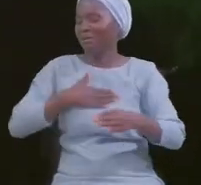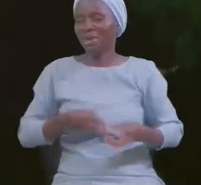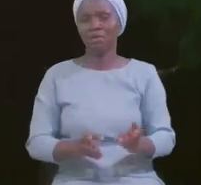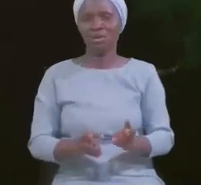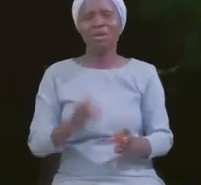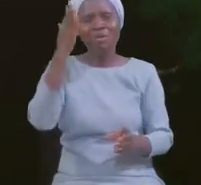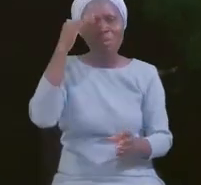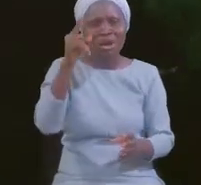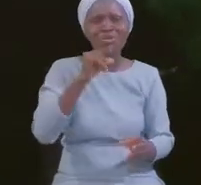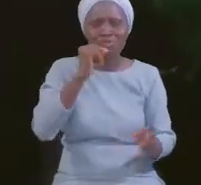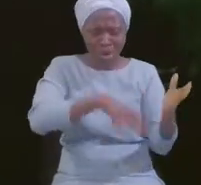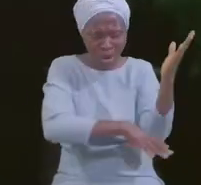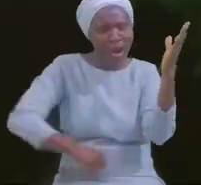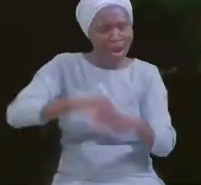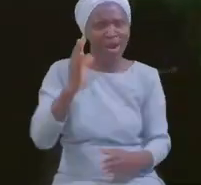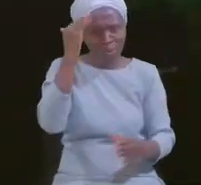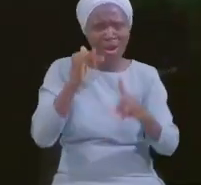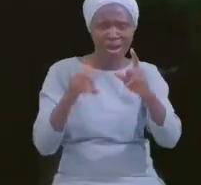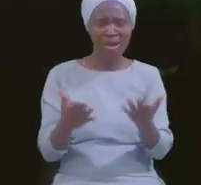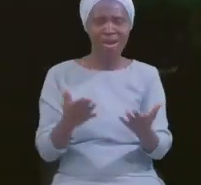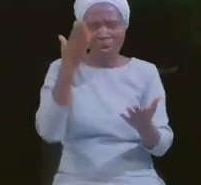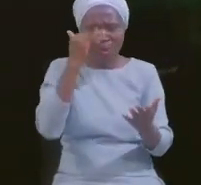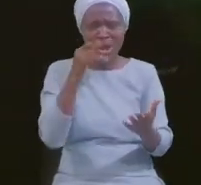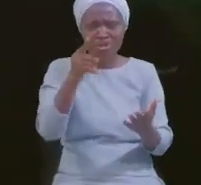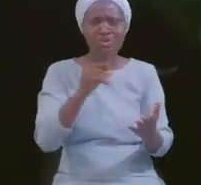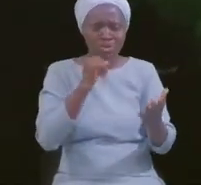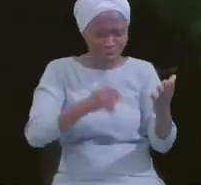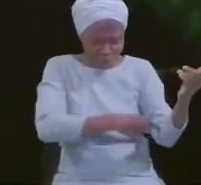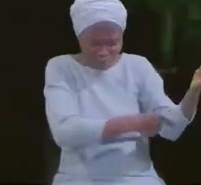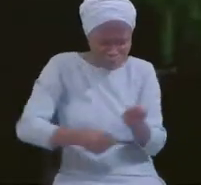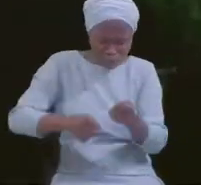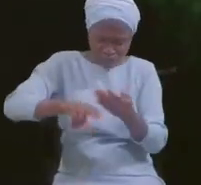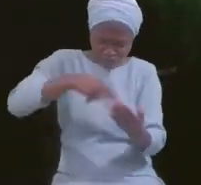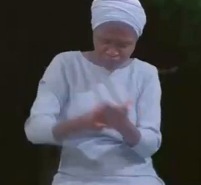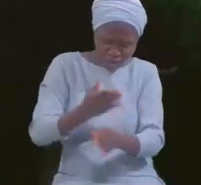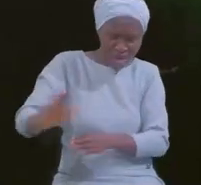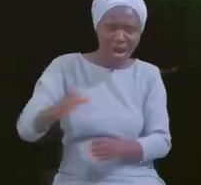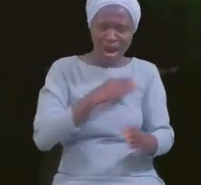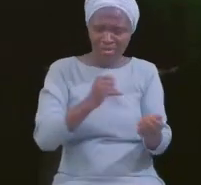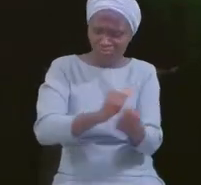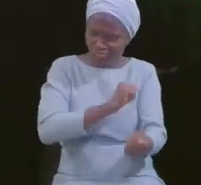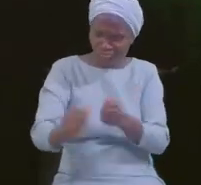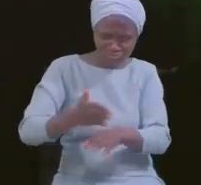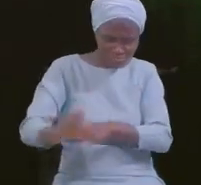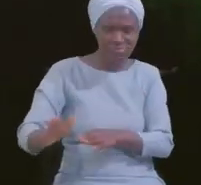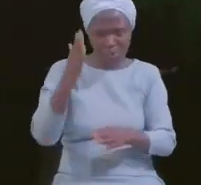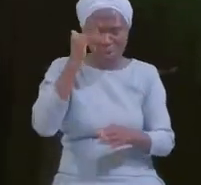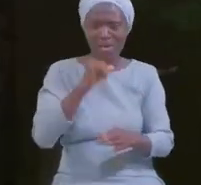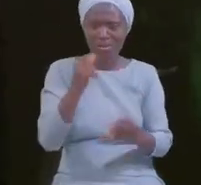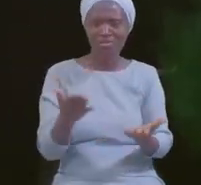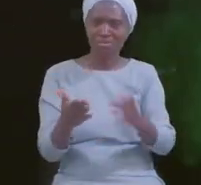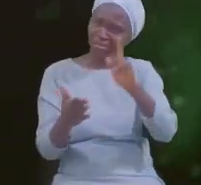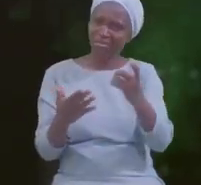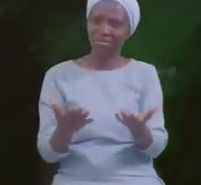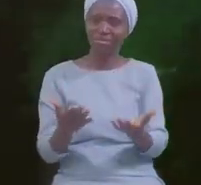ça? Pourquoi ne pas abattre ça? Ce soir, pourquoi ne pas détruire ça? Votre vie